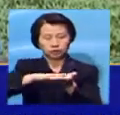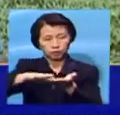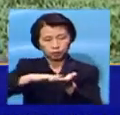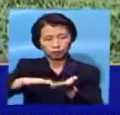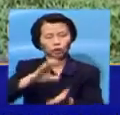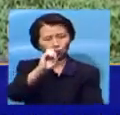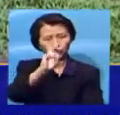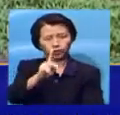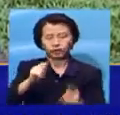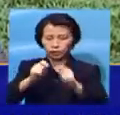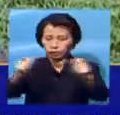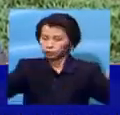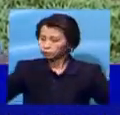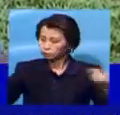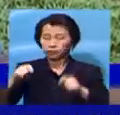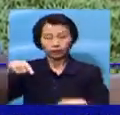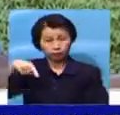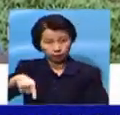okah tempat